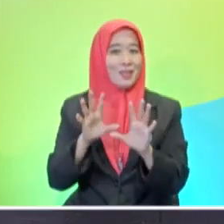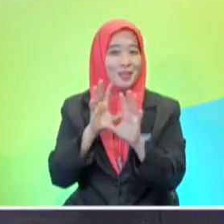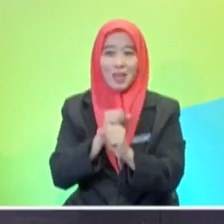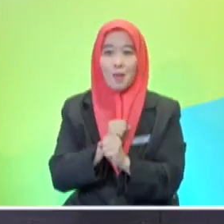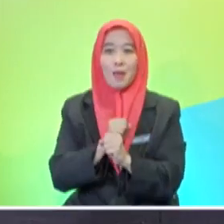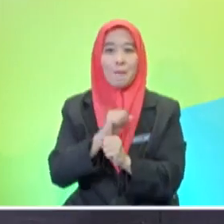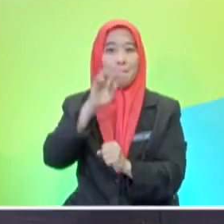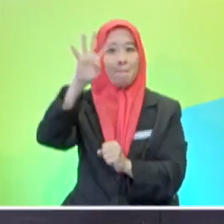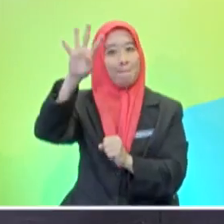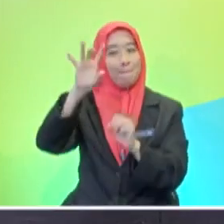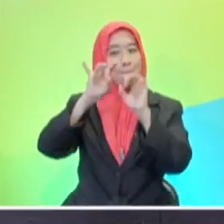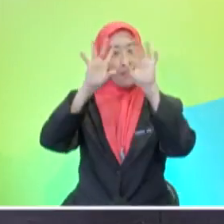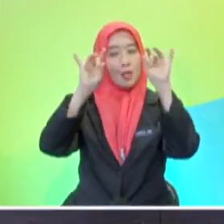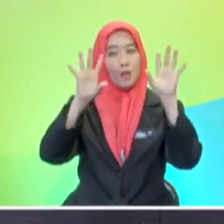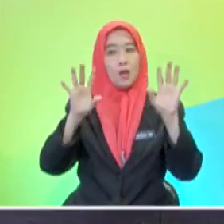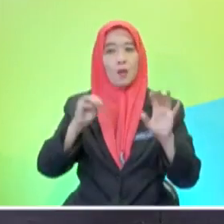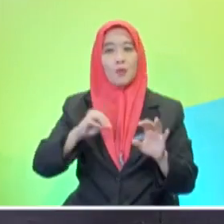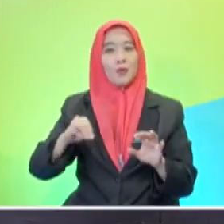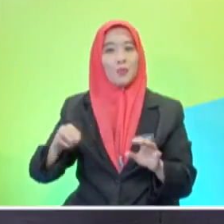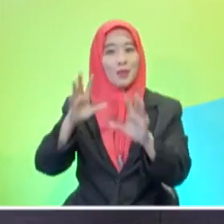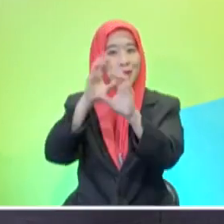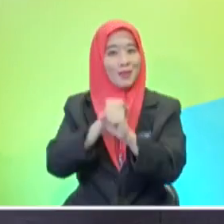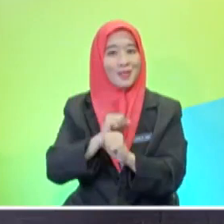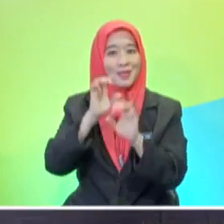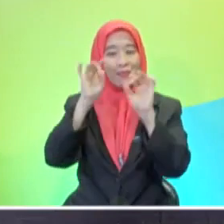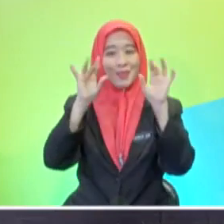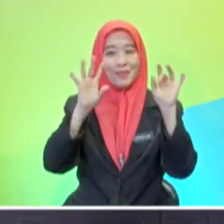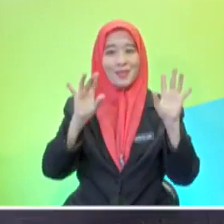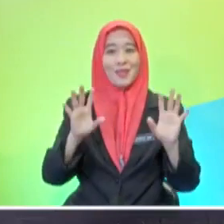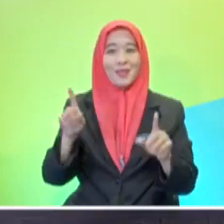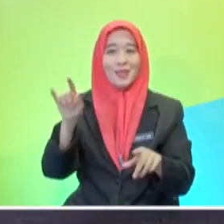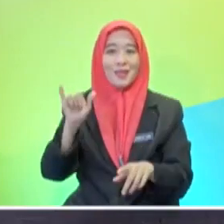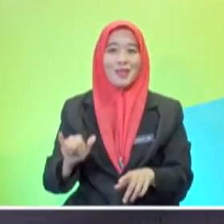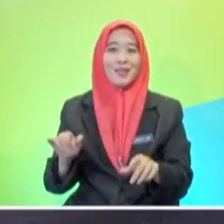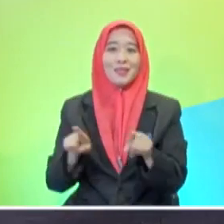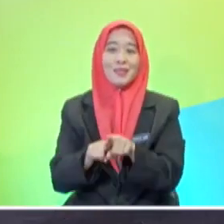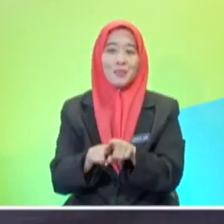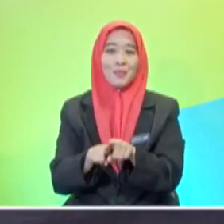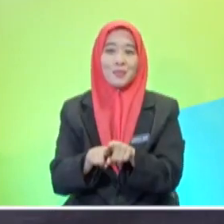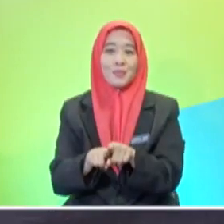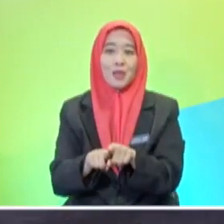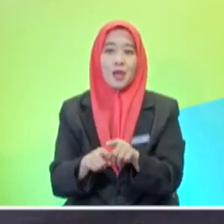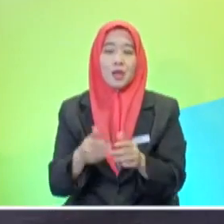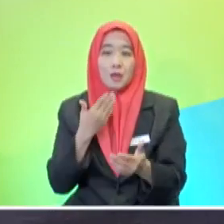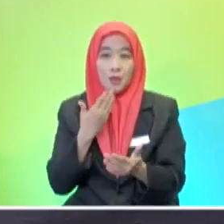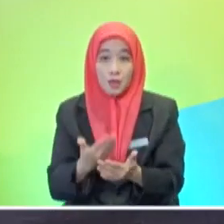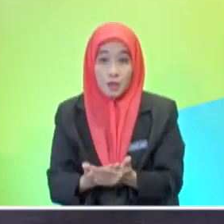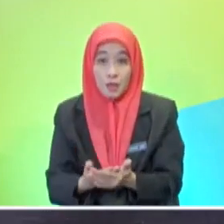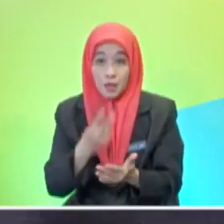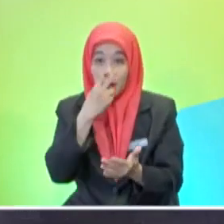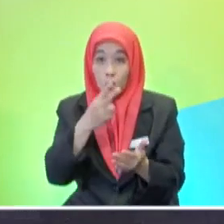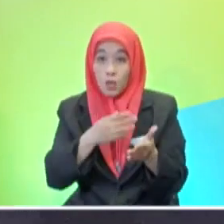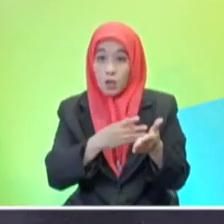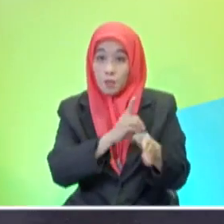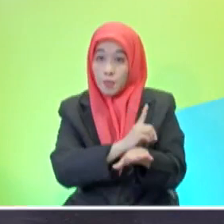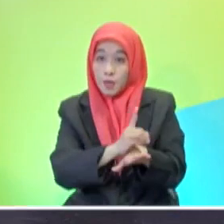4 bintang. Harapnya murid di rumah pun dapat bintang yang sama banyak dengan Kak Syafiqah. Okey, baiklah. Jadi kat sini berdasarkan jadual kita, kita dapat